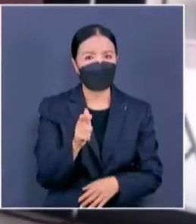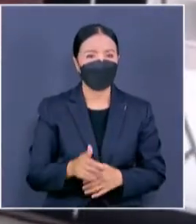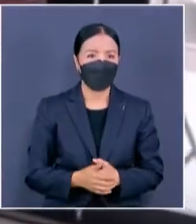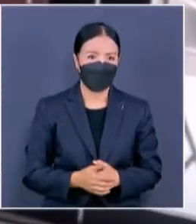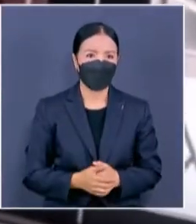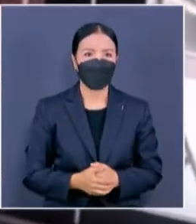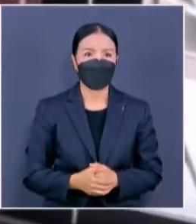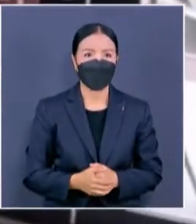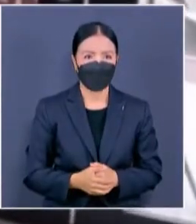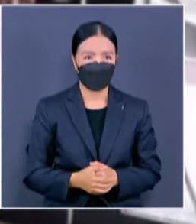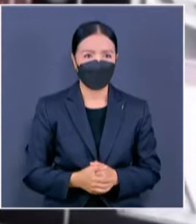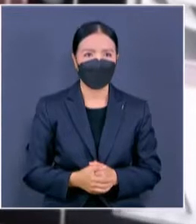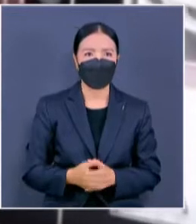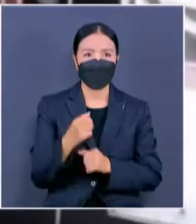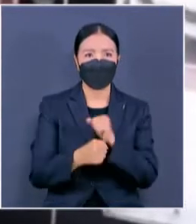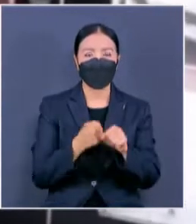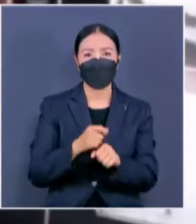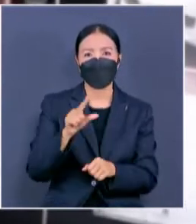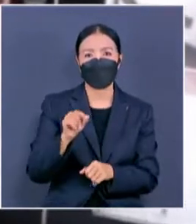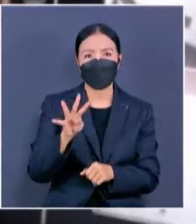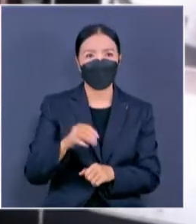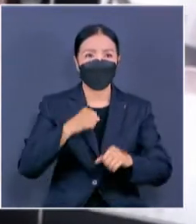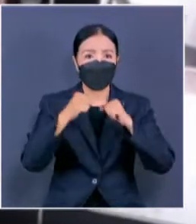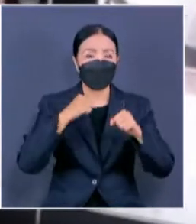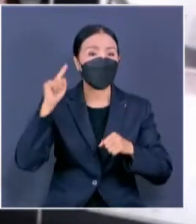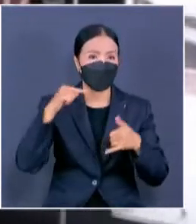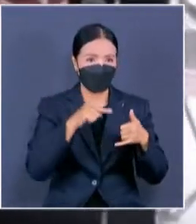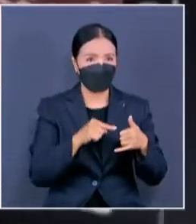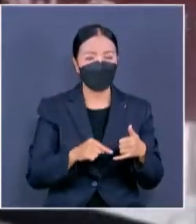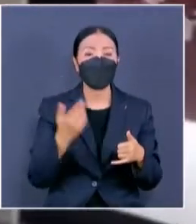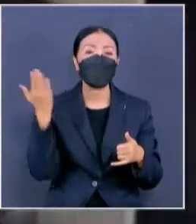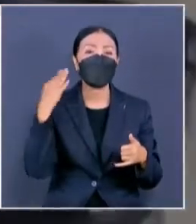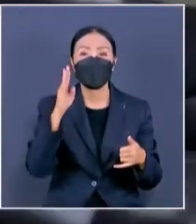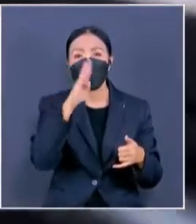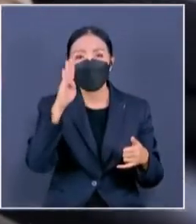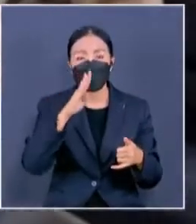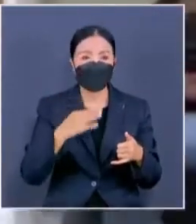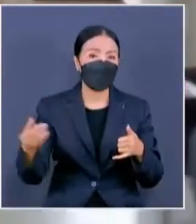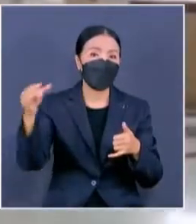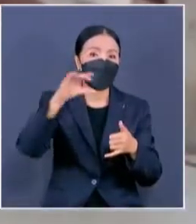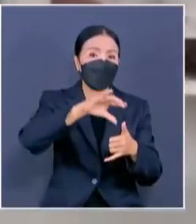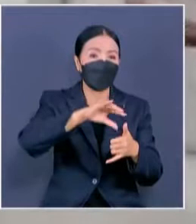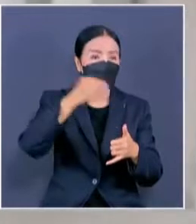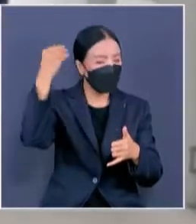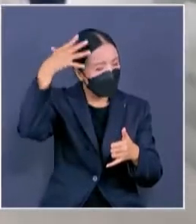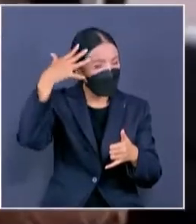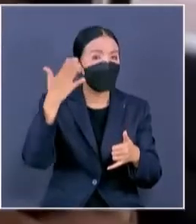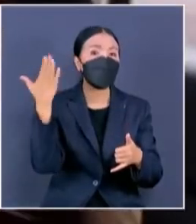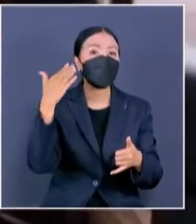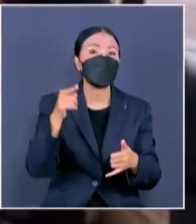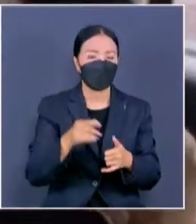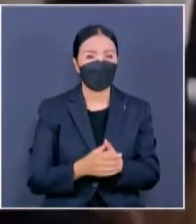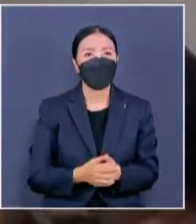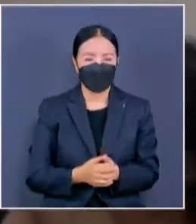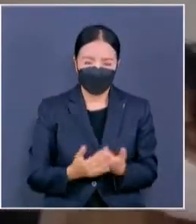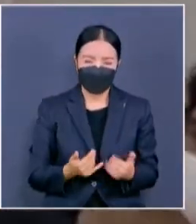นางสาวแพรพลอยแซ่อี้อายุ24ปีนักมวยหญิงที่ถูกหนุ่มเอาน้ำมาราดหัวแล้วก็กลายเป็นข่าวดังเพียงชั่วข้ามคืนนะคะเ